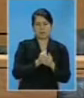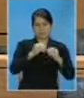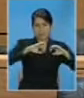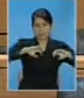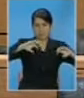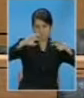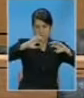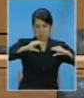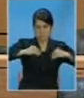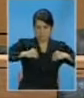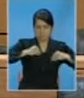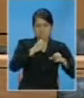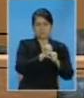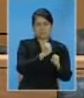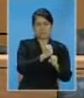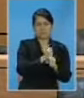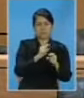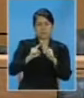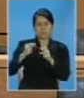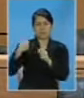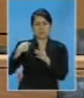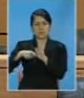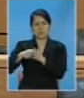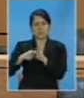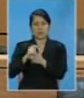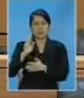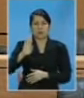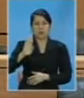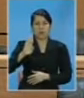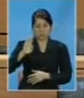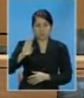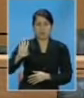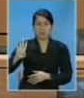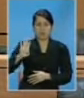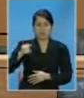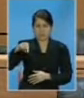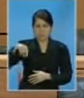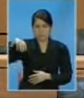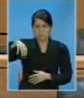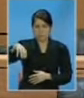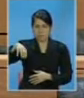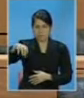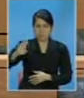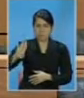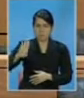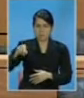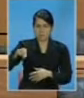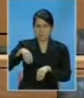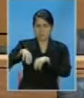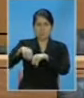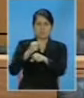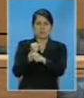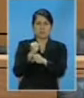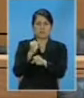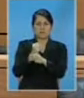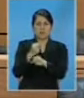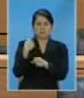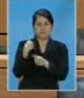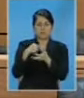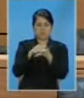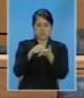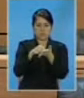แต่ว่าด้วยเหตุผลทางบริษัทที่จัดซื้อจัดจ้างกับภาครัฐในขณะนั้นมีการเปลี่ยนแปล